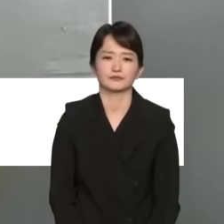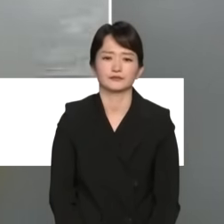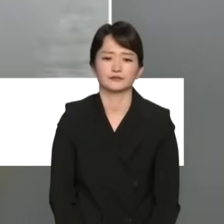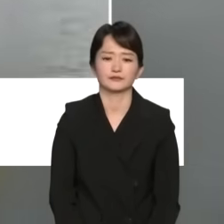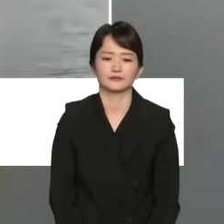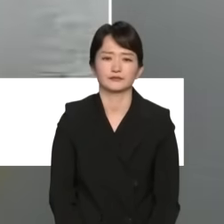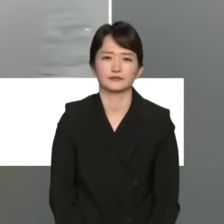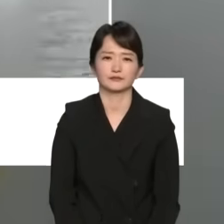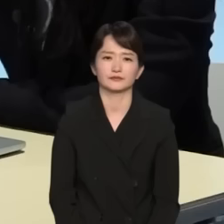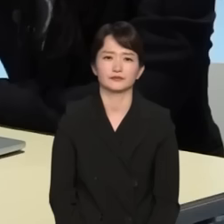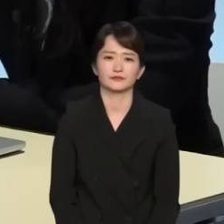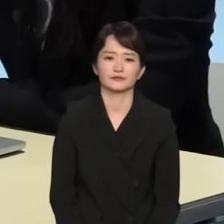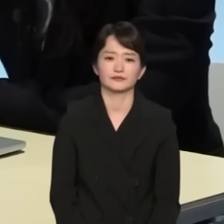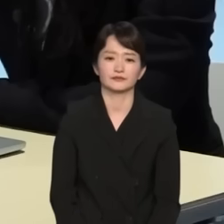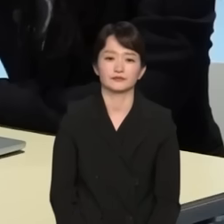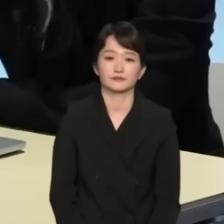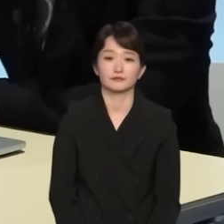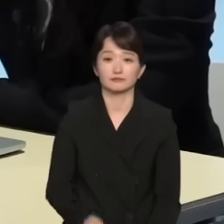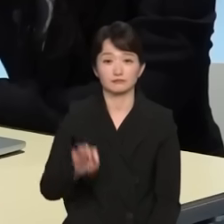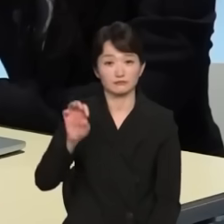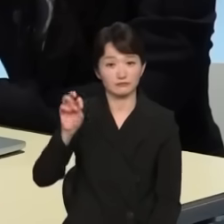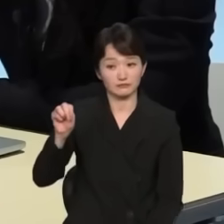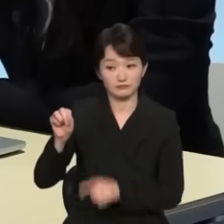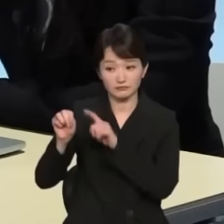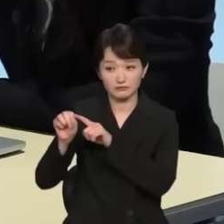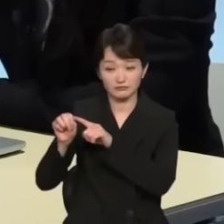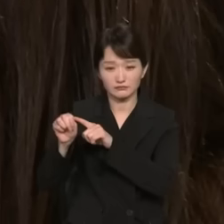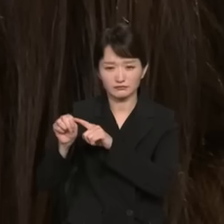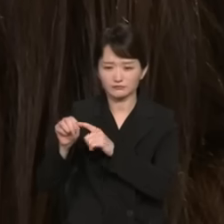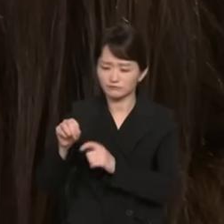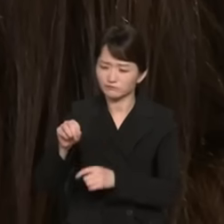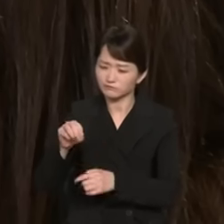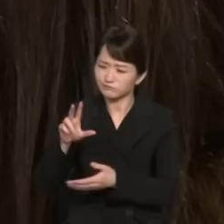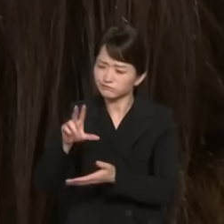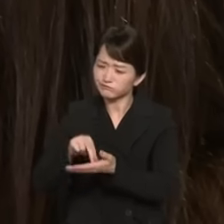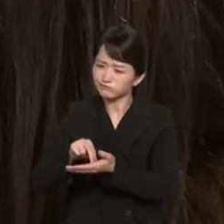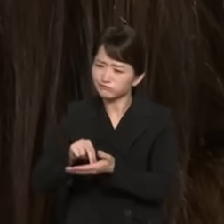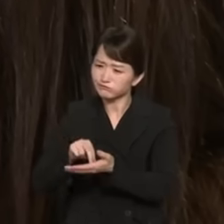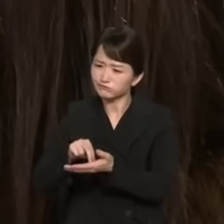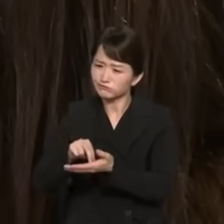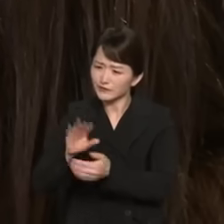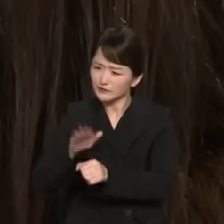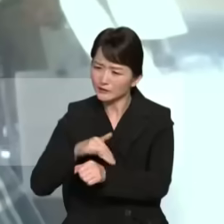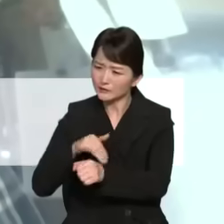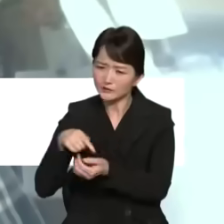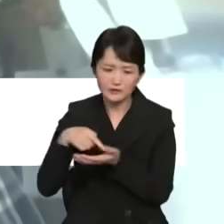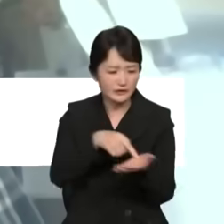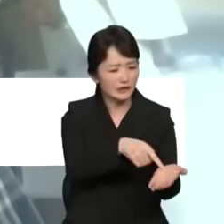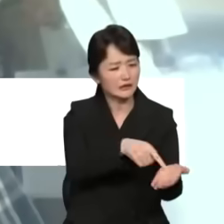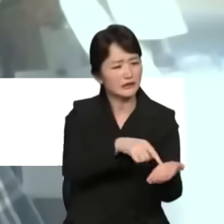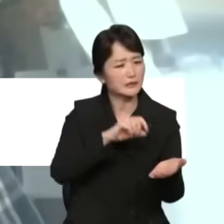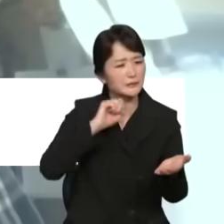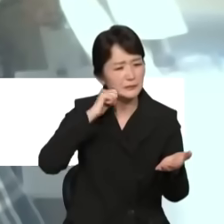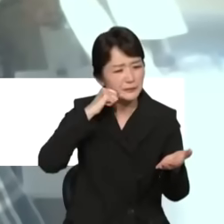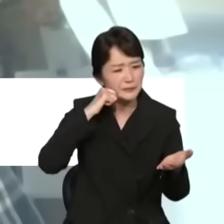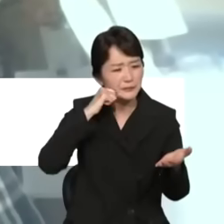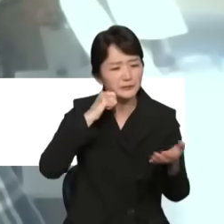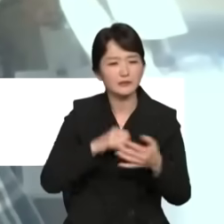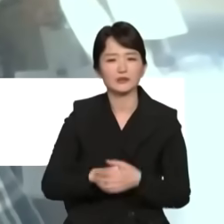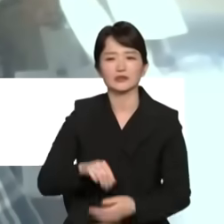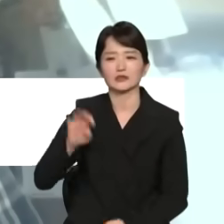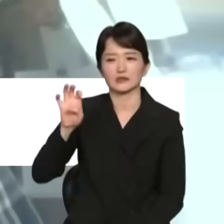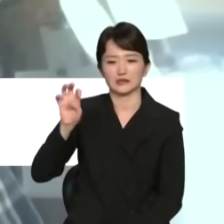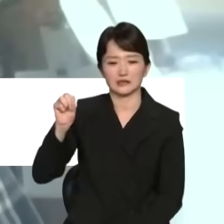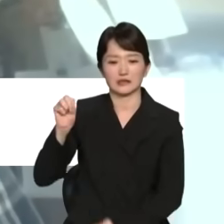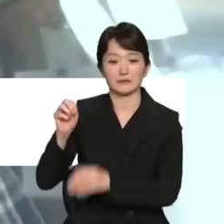った面はありますね。 그럼에도 EM에 대한 합리적인 문제 제기가 쉽지 않았다고 했습니다. EM 側の人